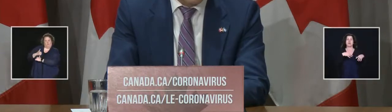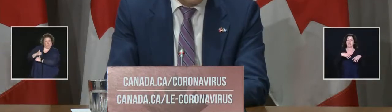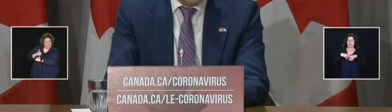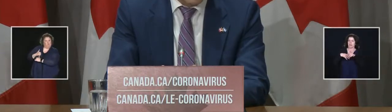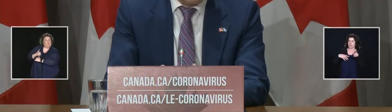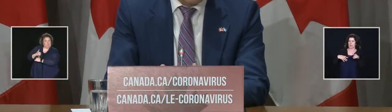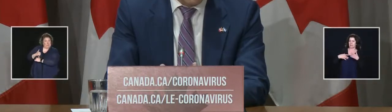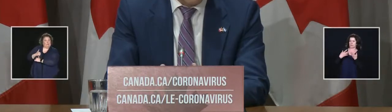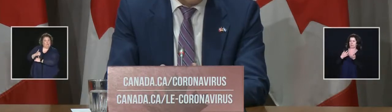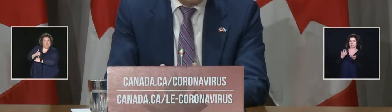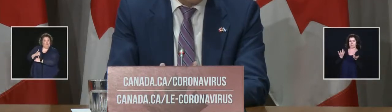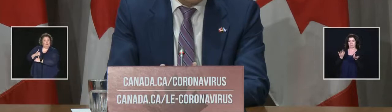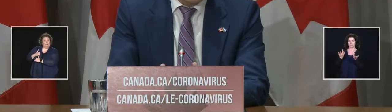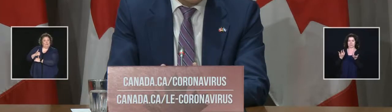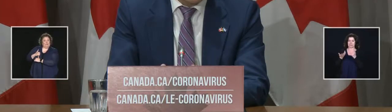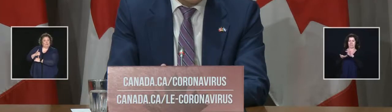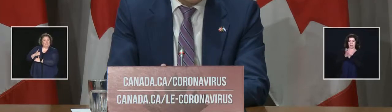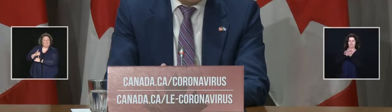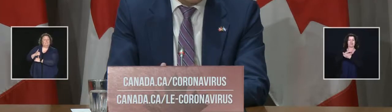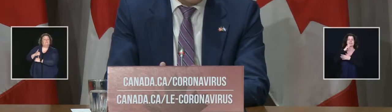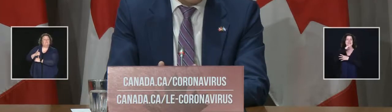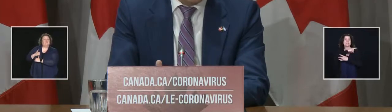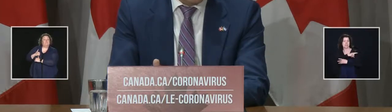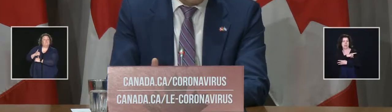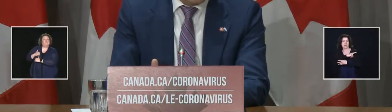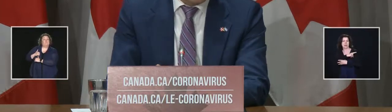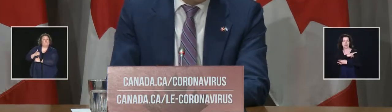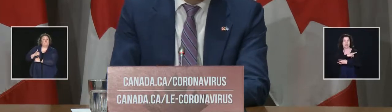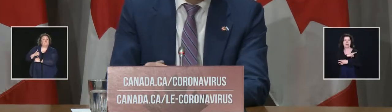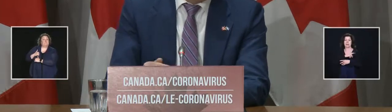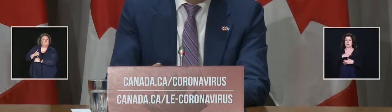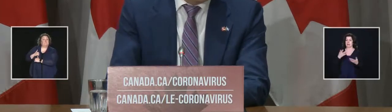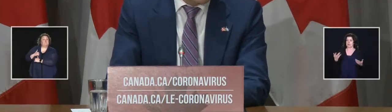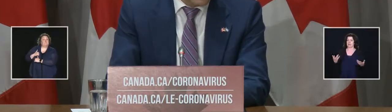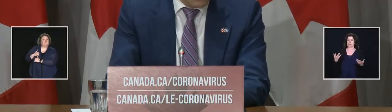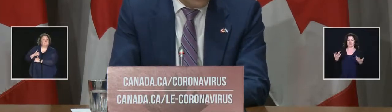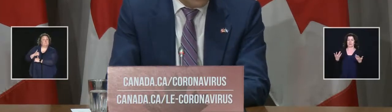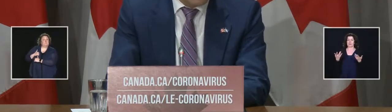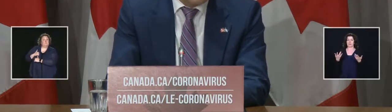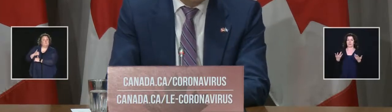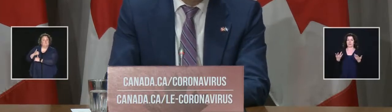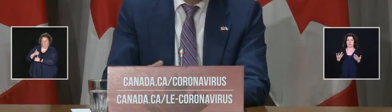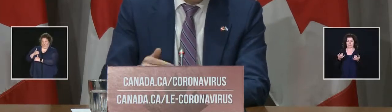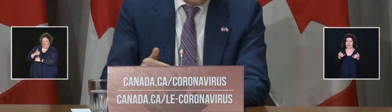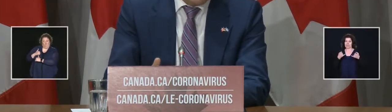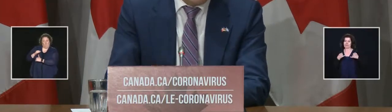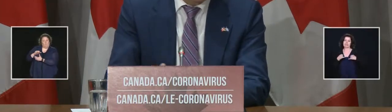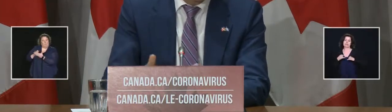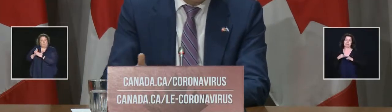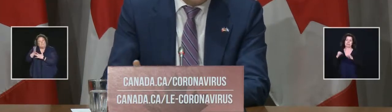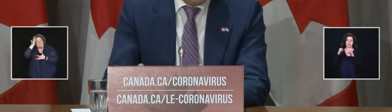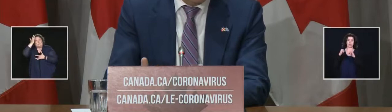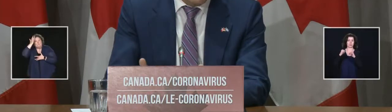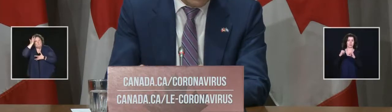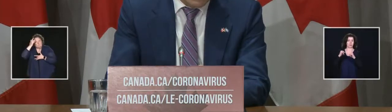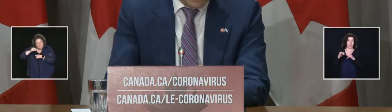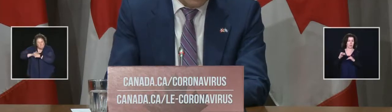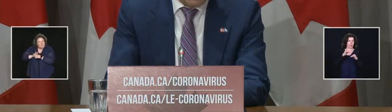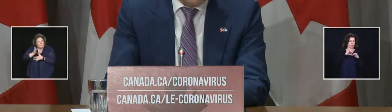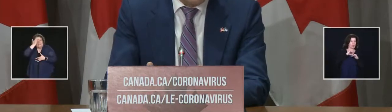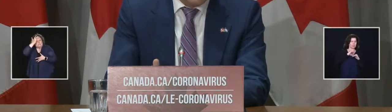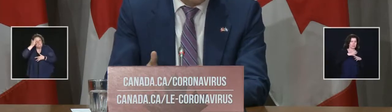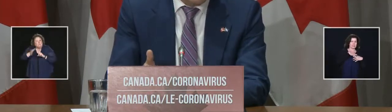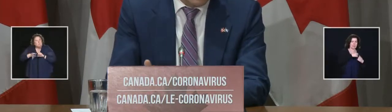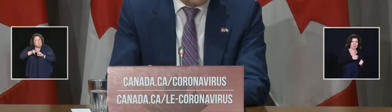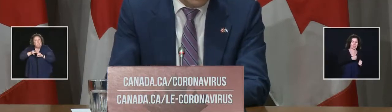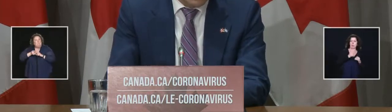devenaient difficiles. Ça devenait même difficile de continuer non seulement à protéger leur santé, mais la santé des gens avec lesquels ils